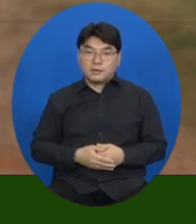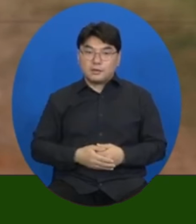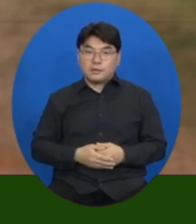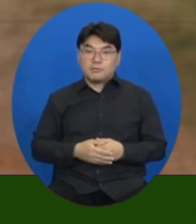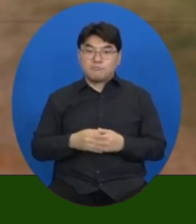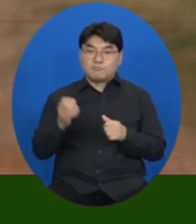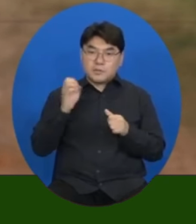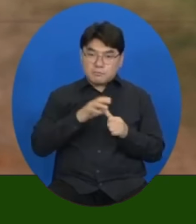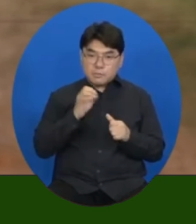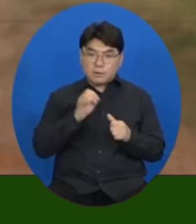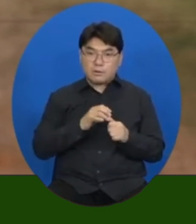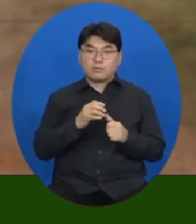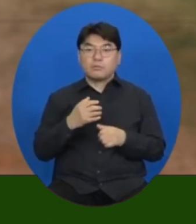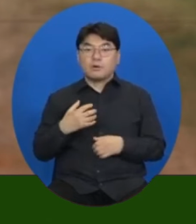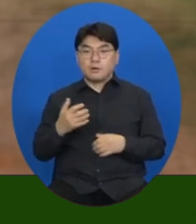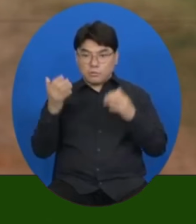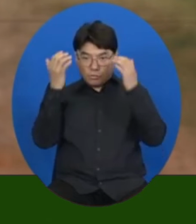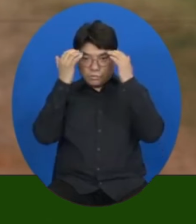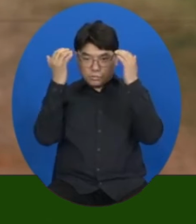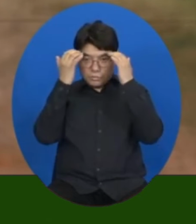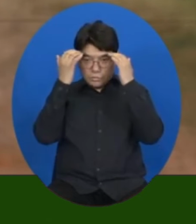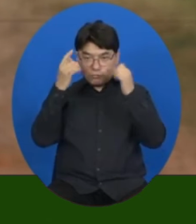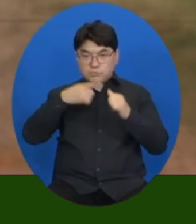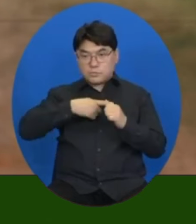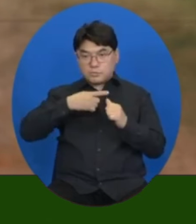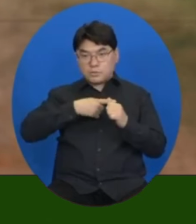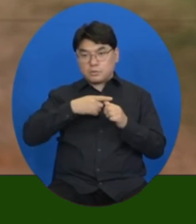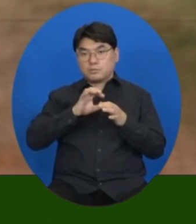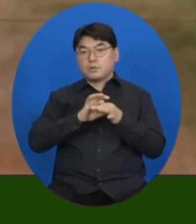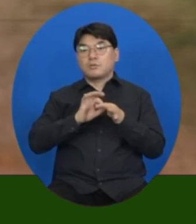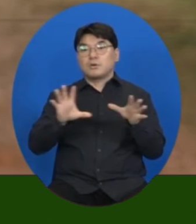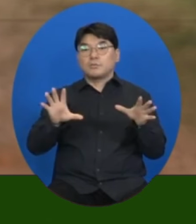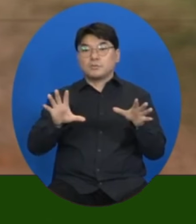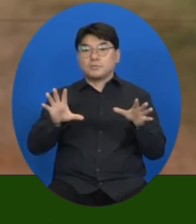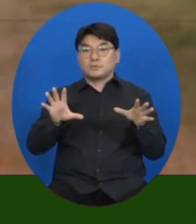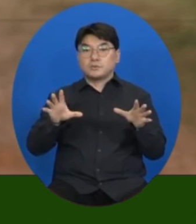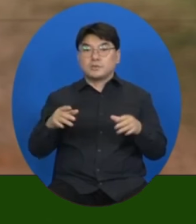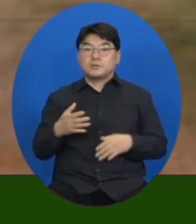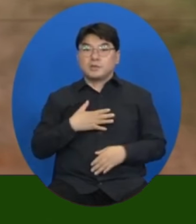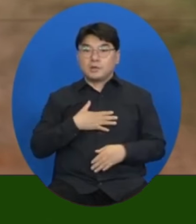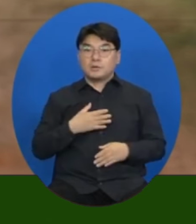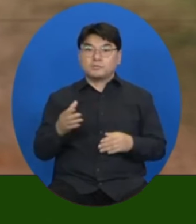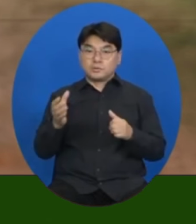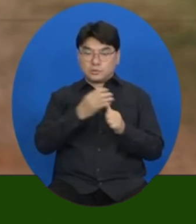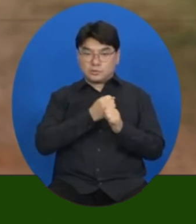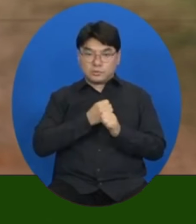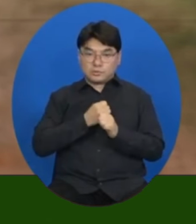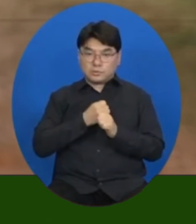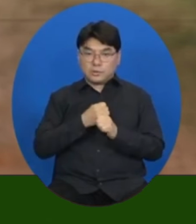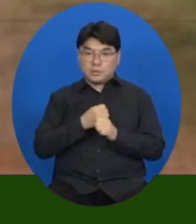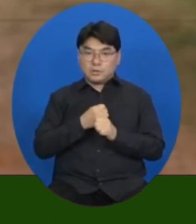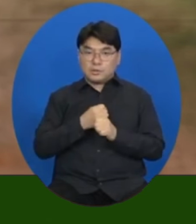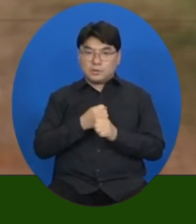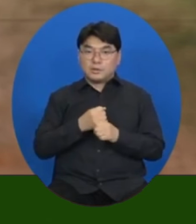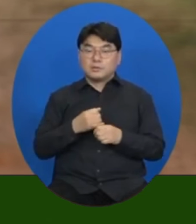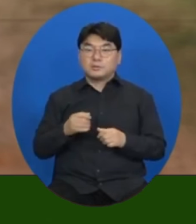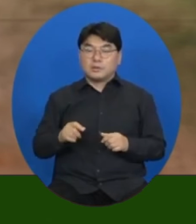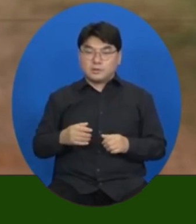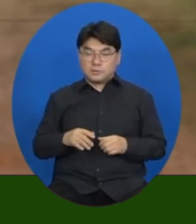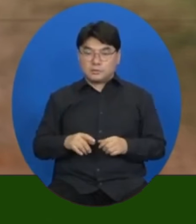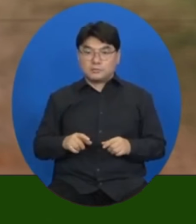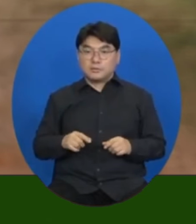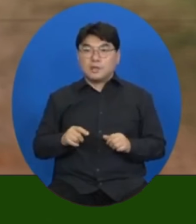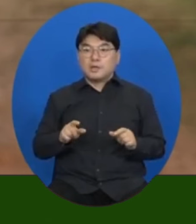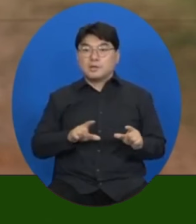핍박과 고난과 비판이 나와도 나를 붙잡고 계신 분 내가 세워진 그 인생의 집은